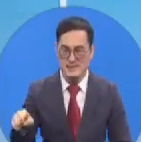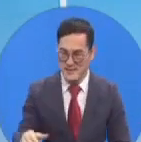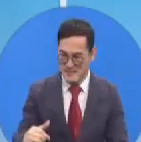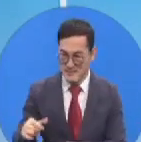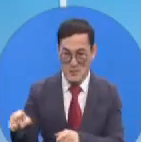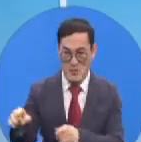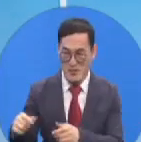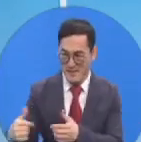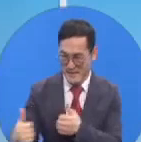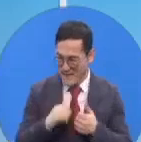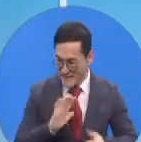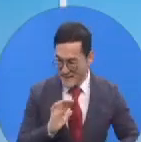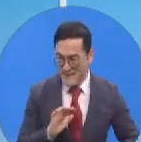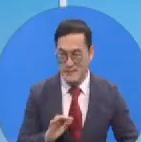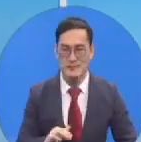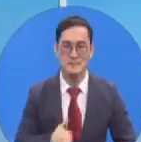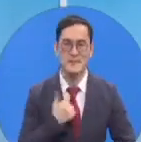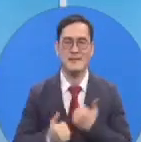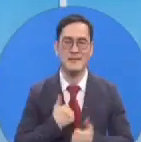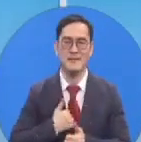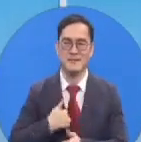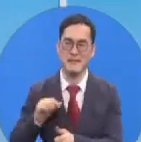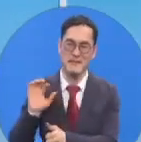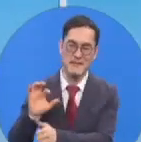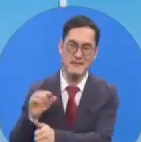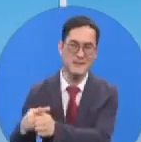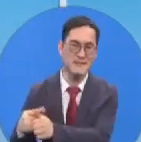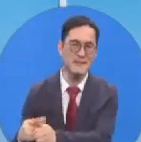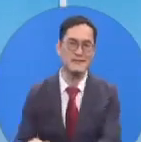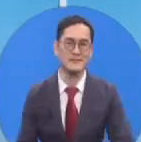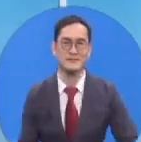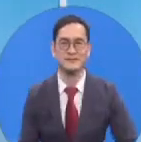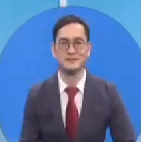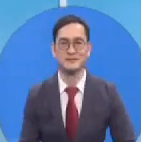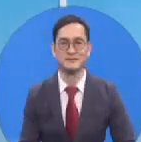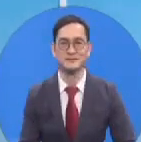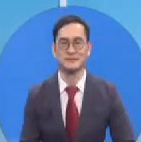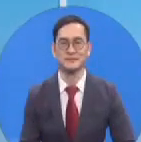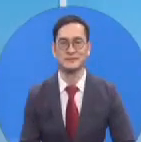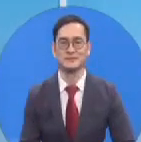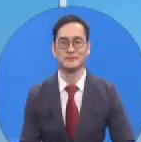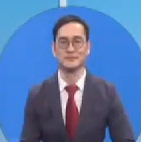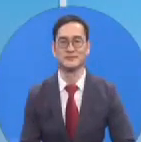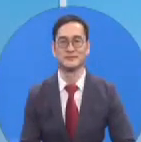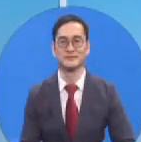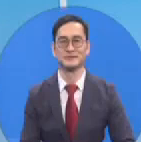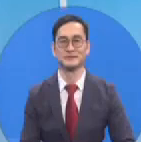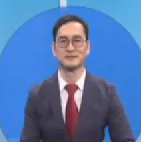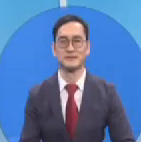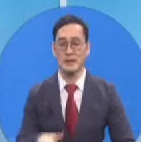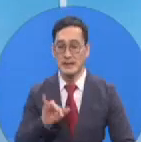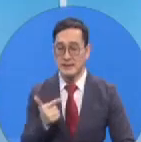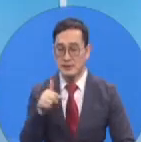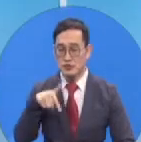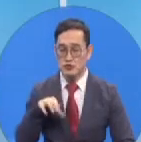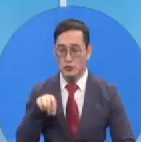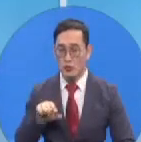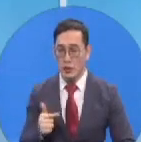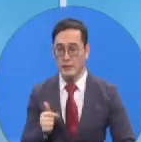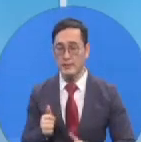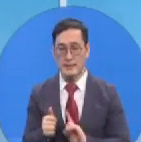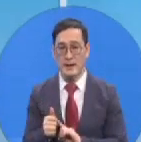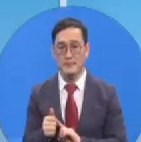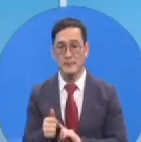생각이 들기도 합니다. 자, 내부 견제가 시작된 이 민주당 여권 주자들을 향해서 진중권 전 동양대